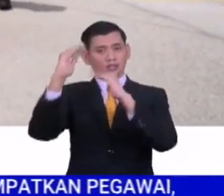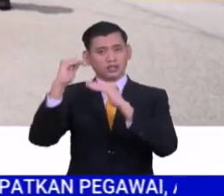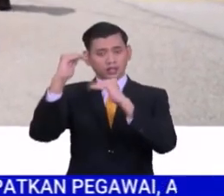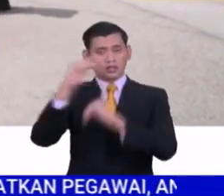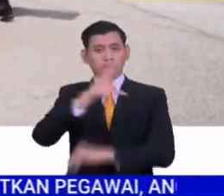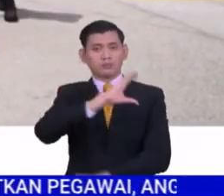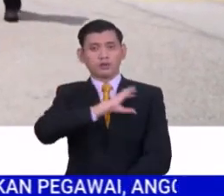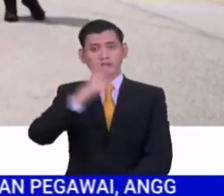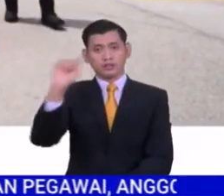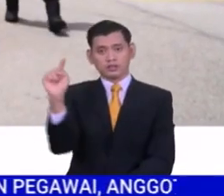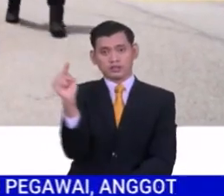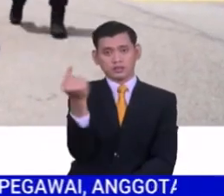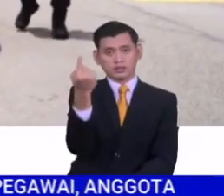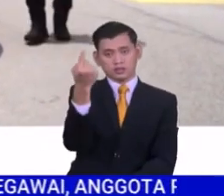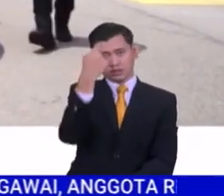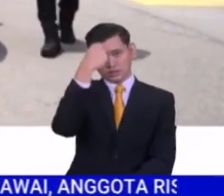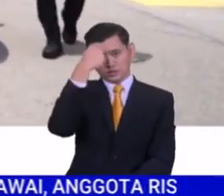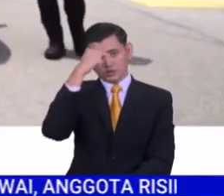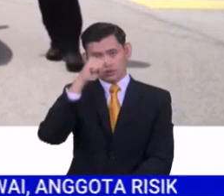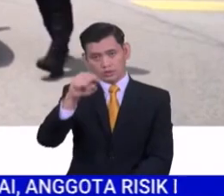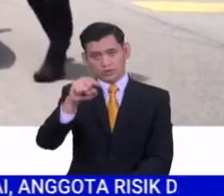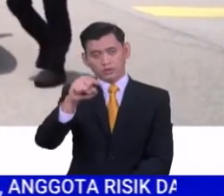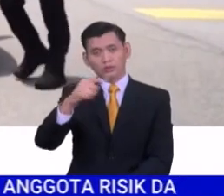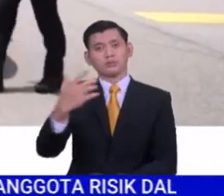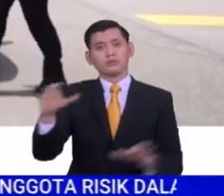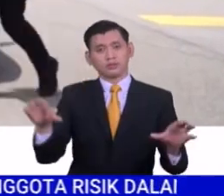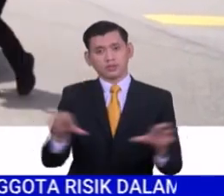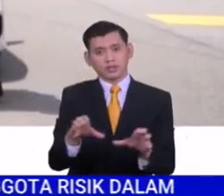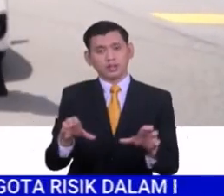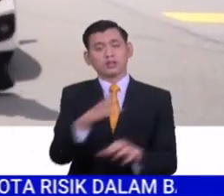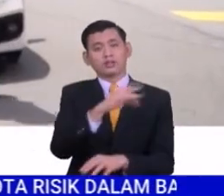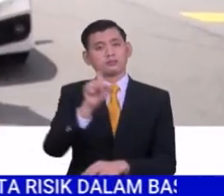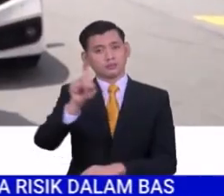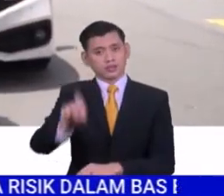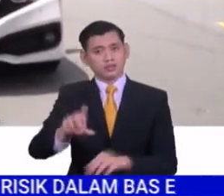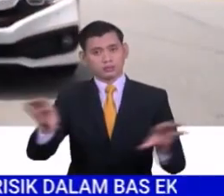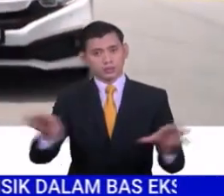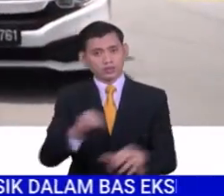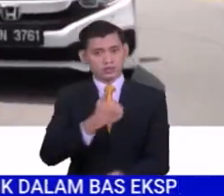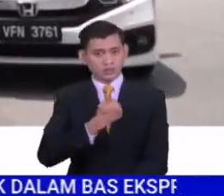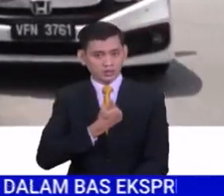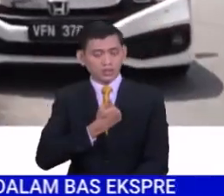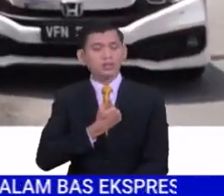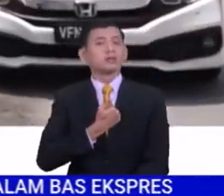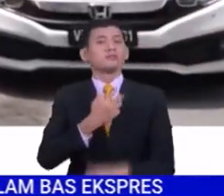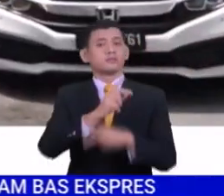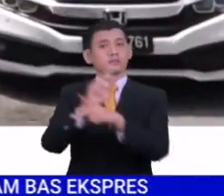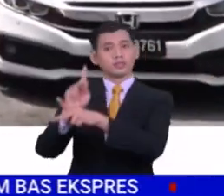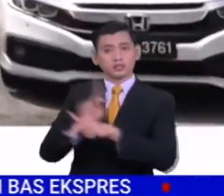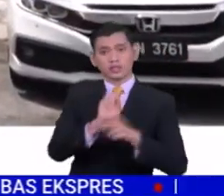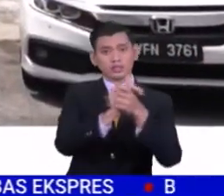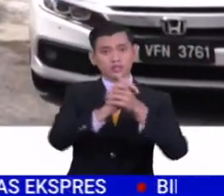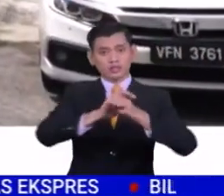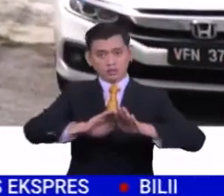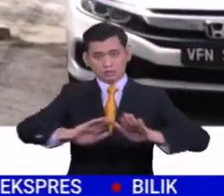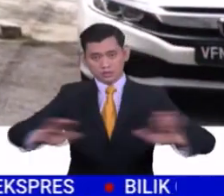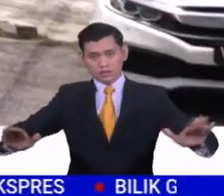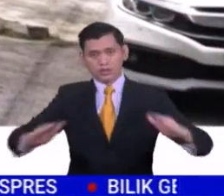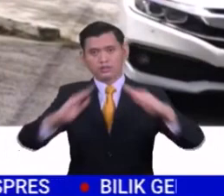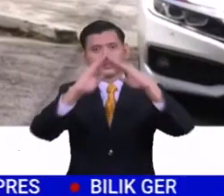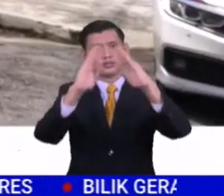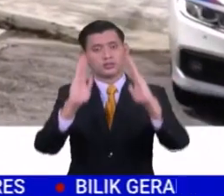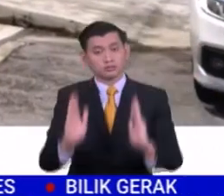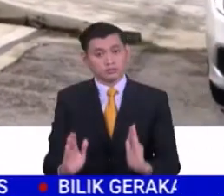pihak berkuasa semata-mata. Mereka perlu mengambil inisiatif sendiri untuk memelihara keselamatan kediaman